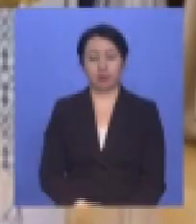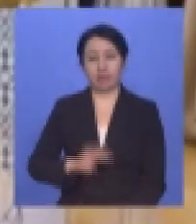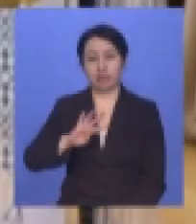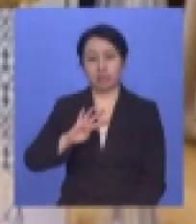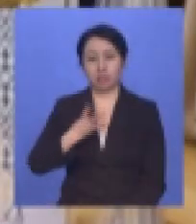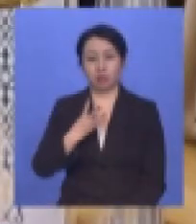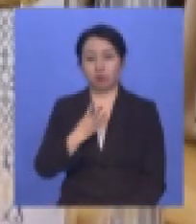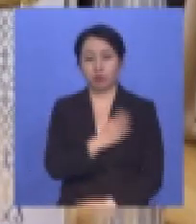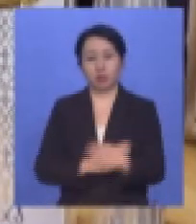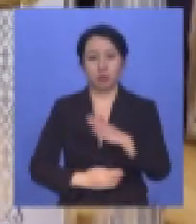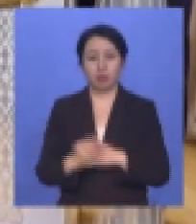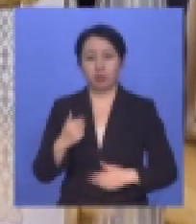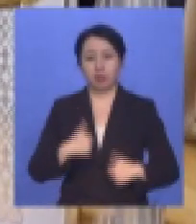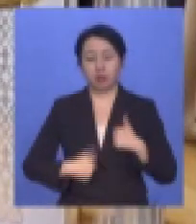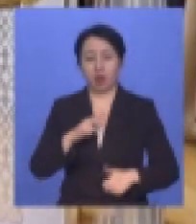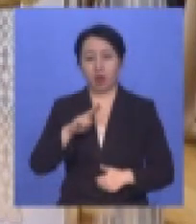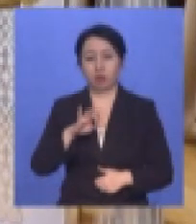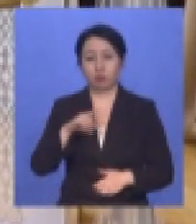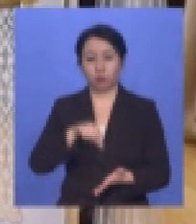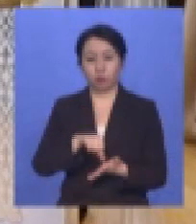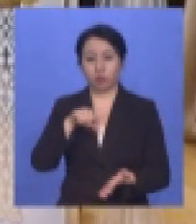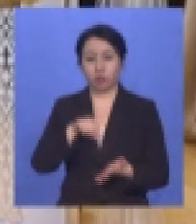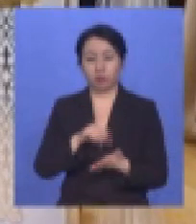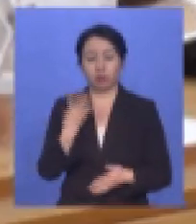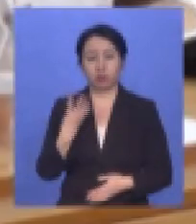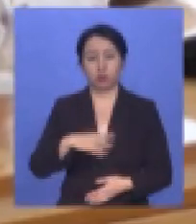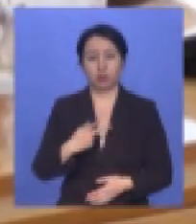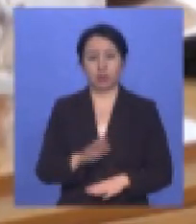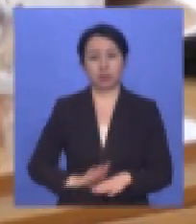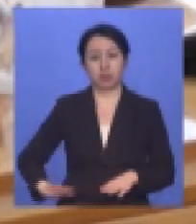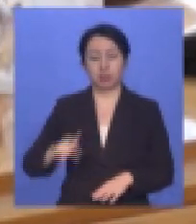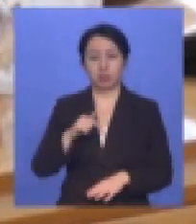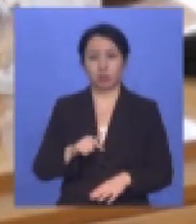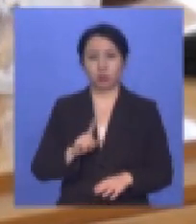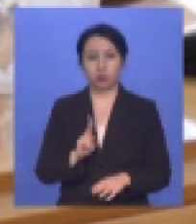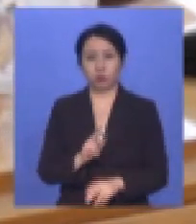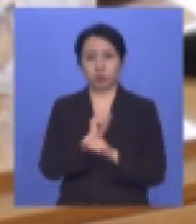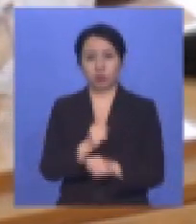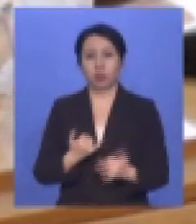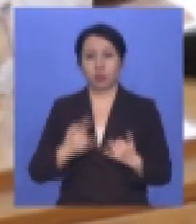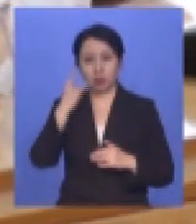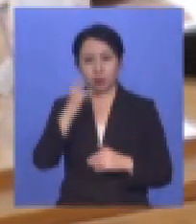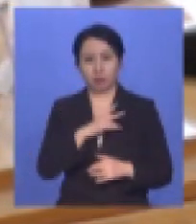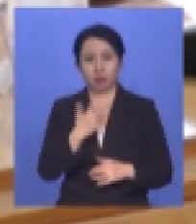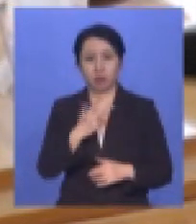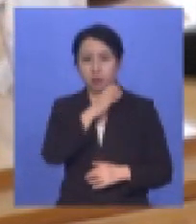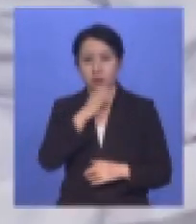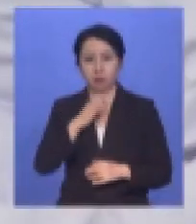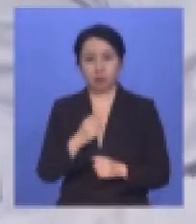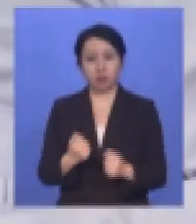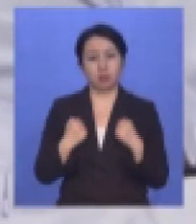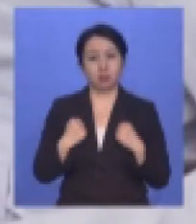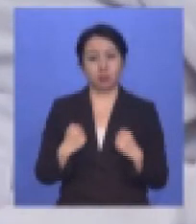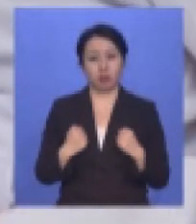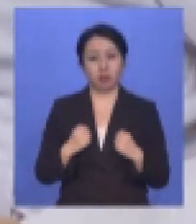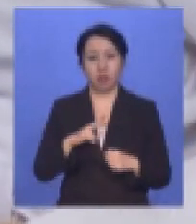Четвертые азиатские параигры в этом году прошли в Ханчжоу. В них принимали участие 43 страны. Среди тех, кто защищал честь Казахстана, были три североказахстанских